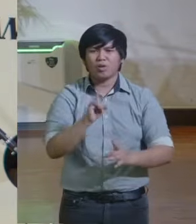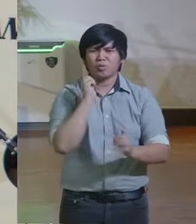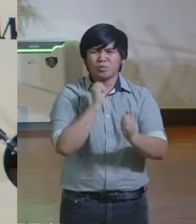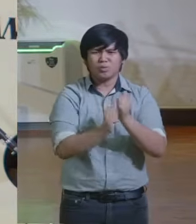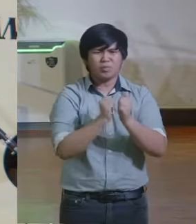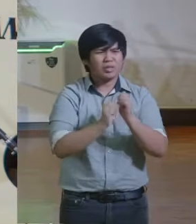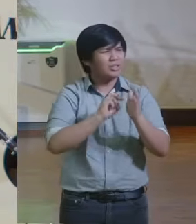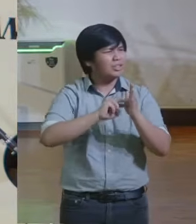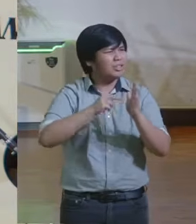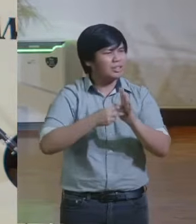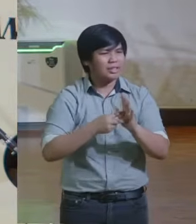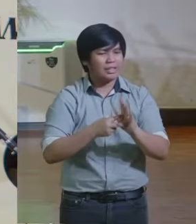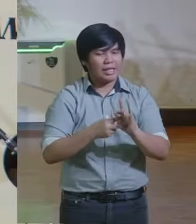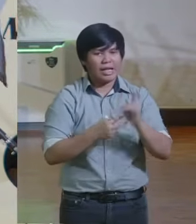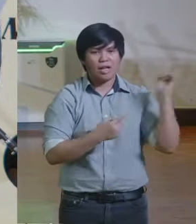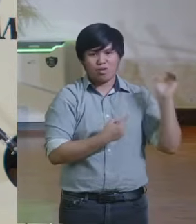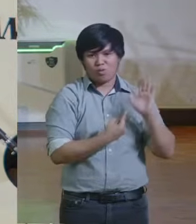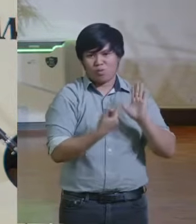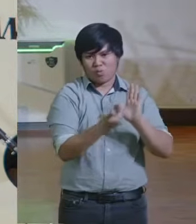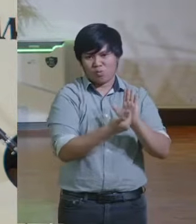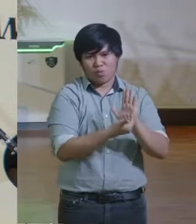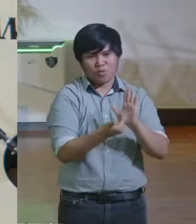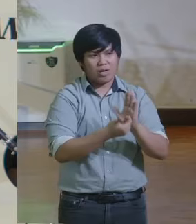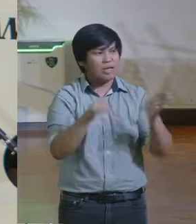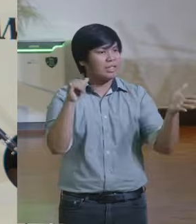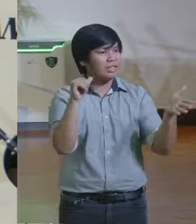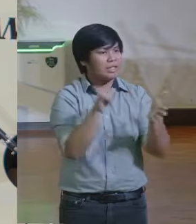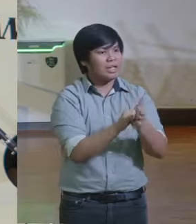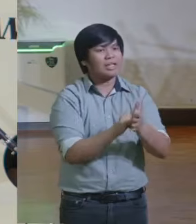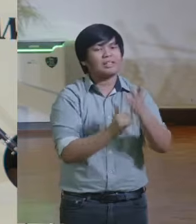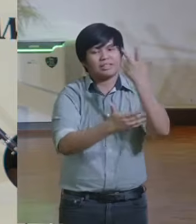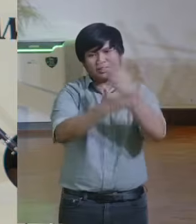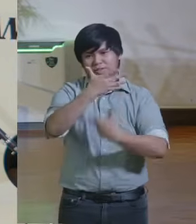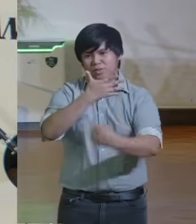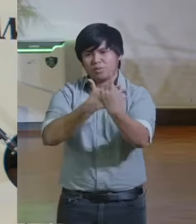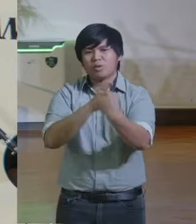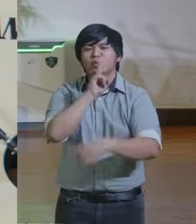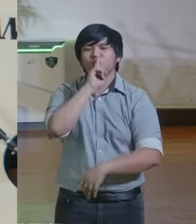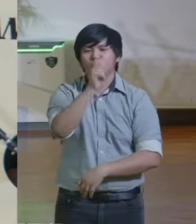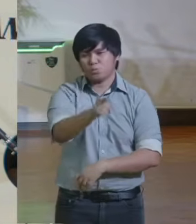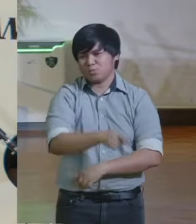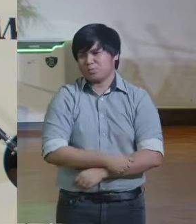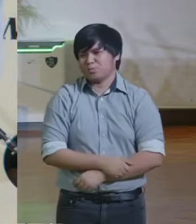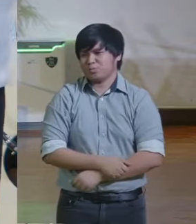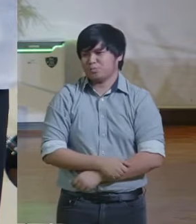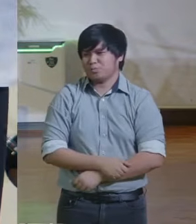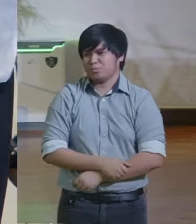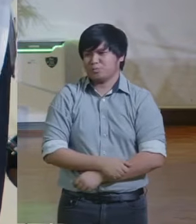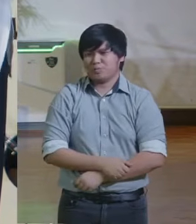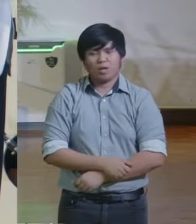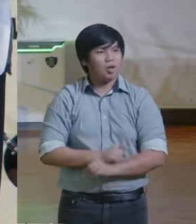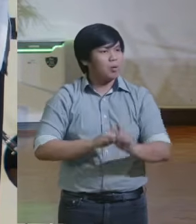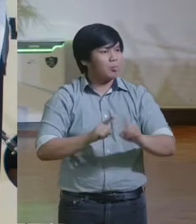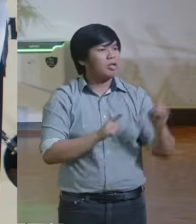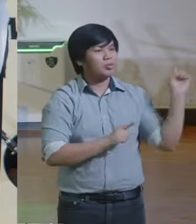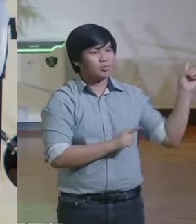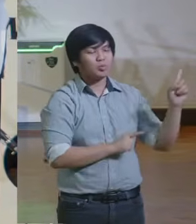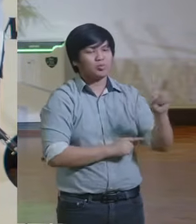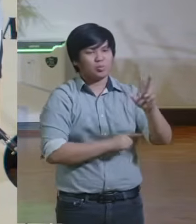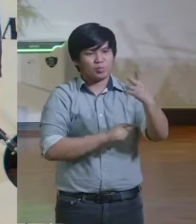doon ay nagpapatunay na sila ay isang Diyos lang. Ngunit dito, dalawang